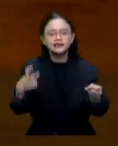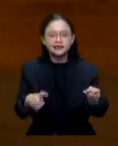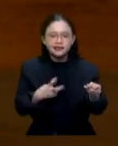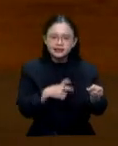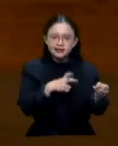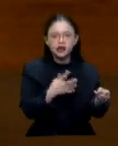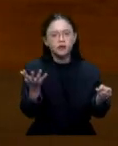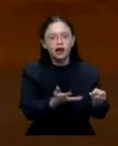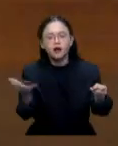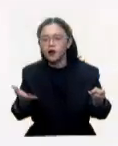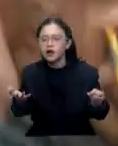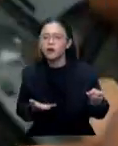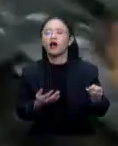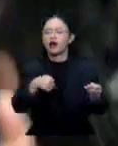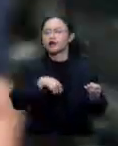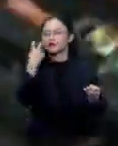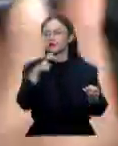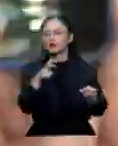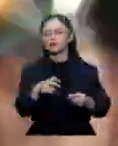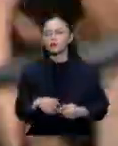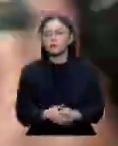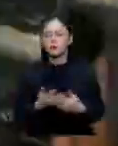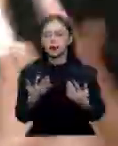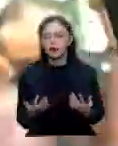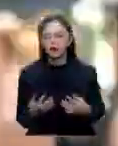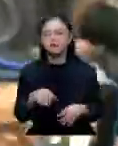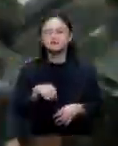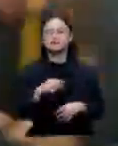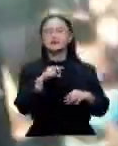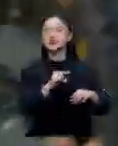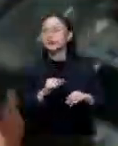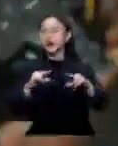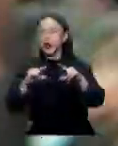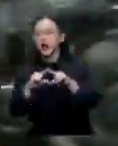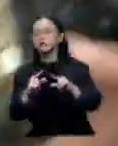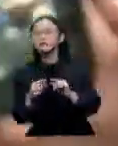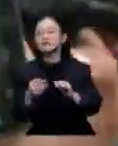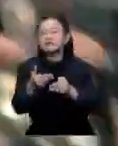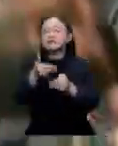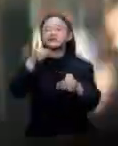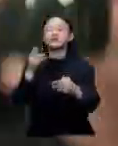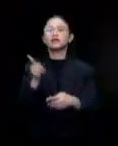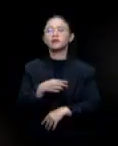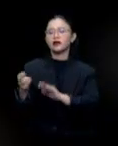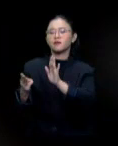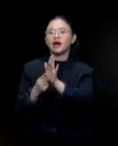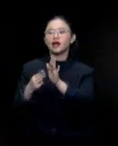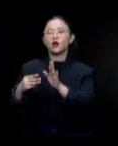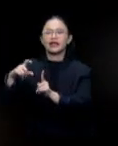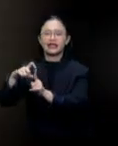berada tentu kita akan cari. Kasus Rafael Alun Trisambodo mencuat pasca putranya Mario Dandi menganiaya David